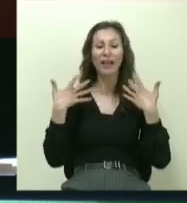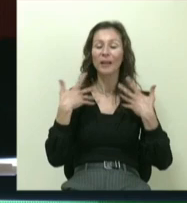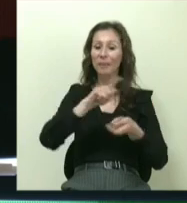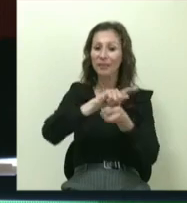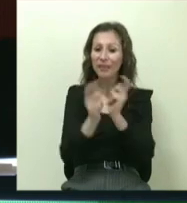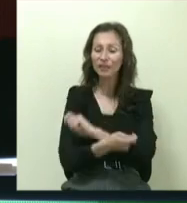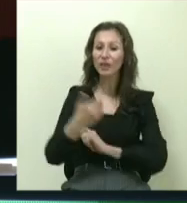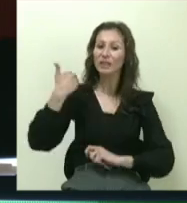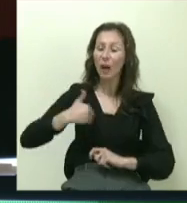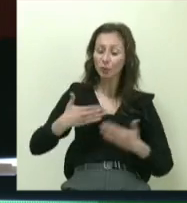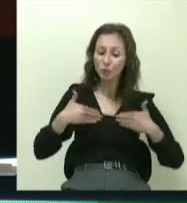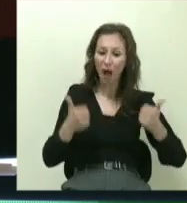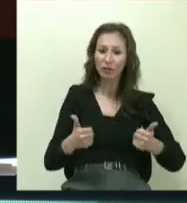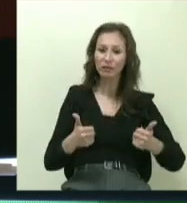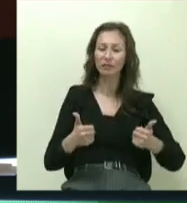değişikliğidir